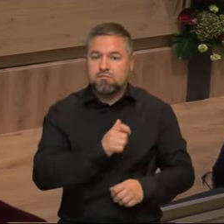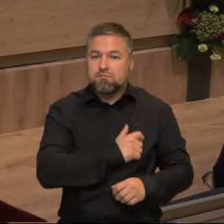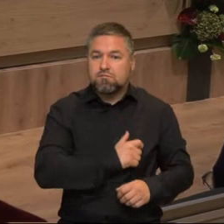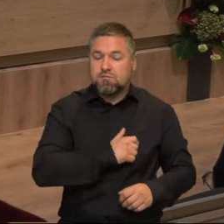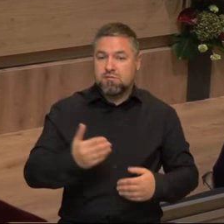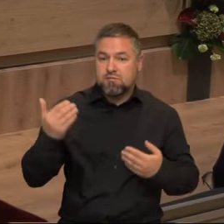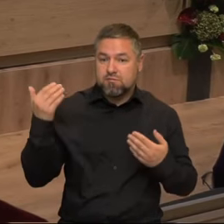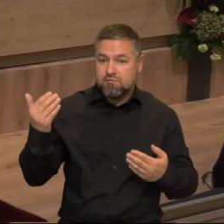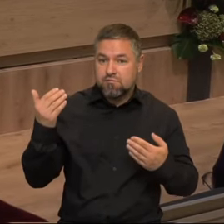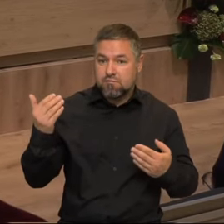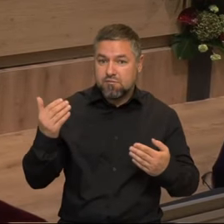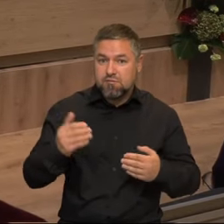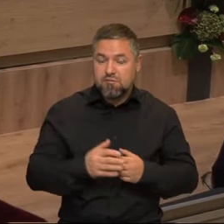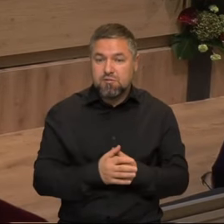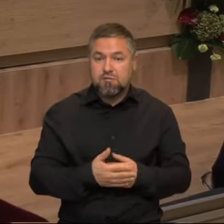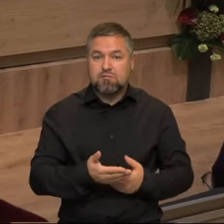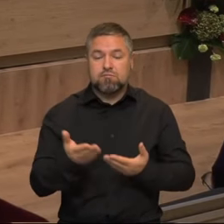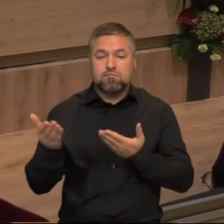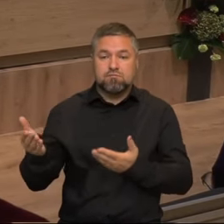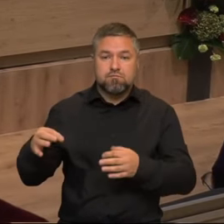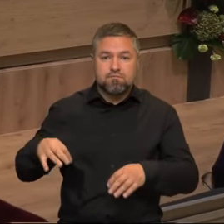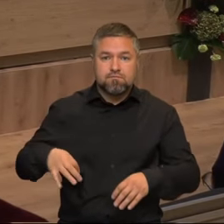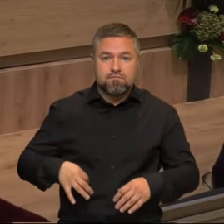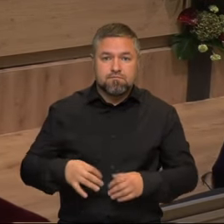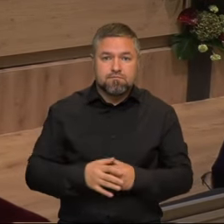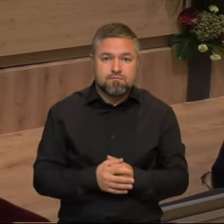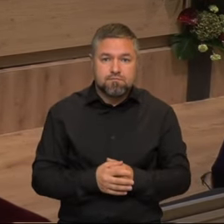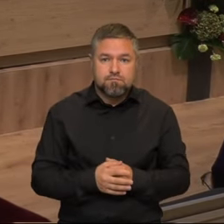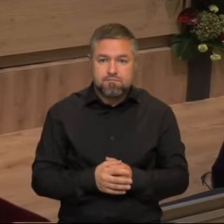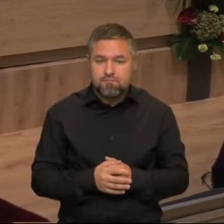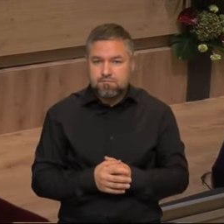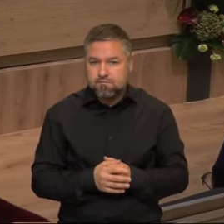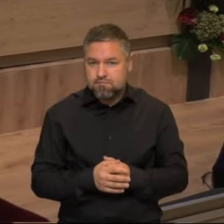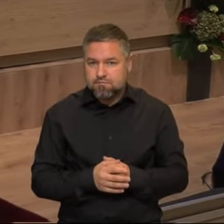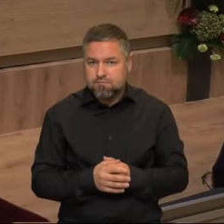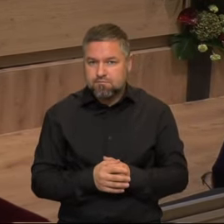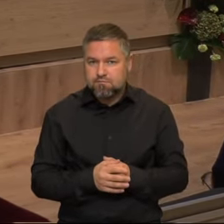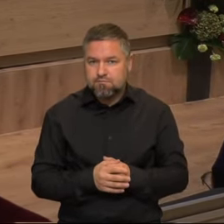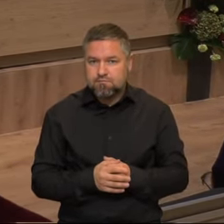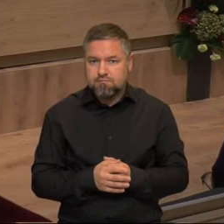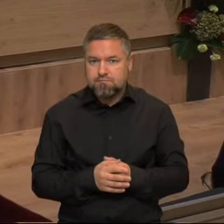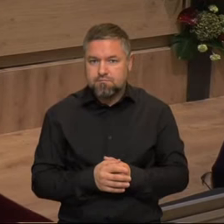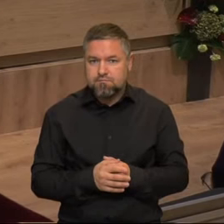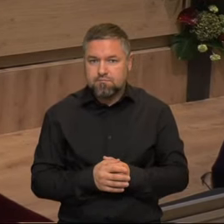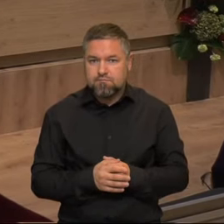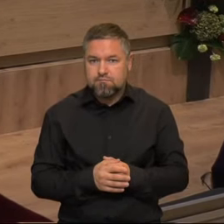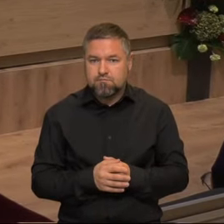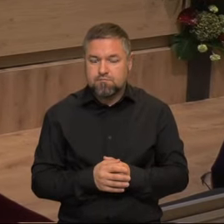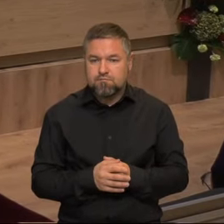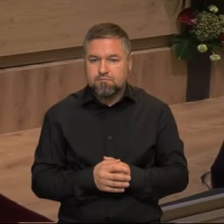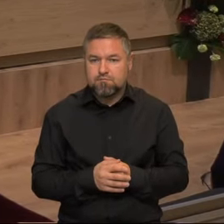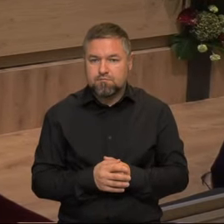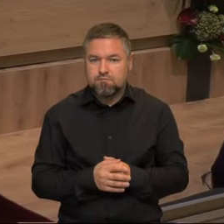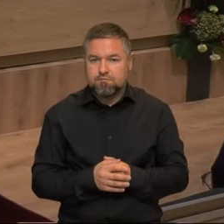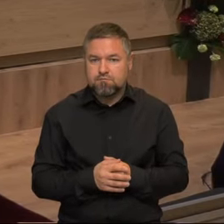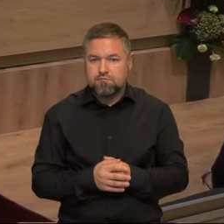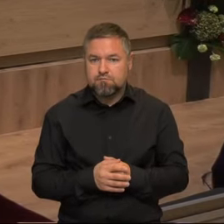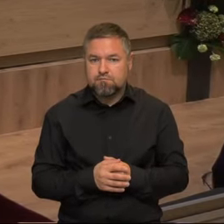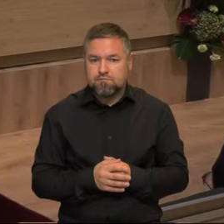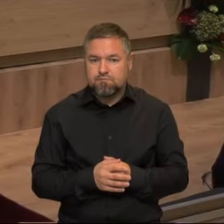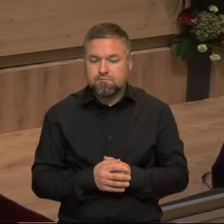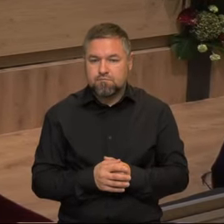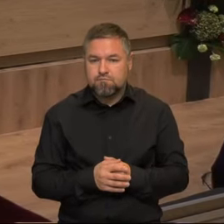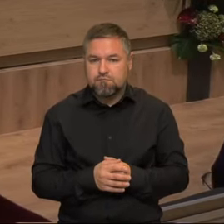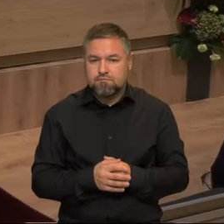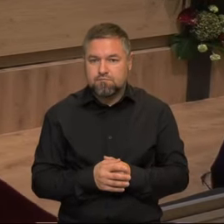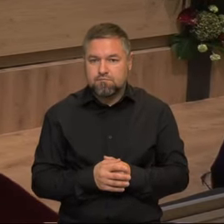serdecznie witam Jego Ekscelencję Paula Schmidta, ambasadora Wielkiego Księstwa Luksemburga w Polsce.